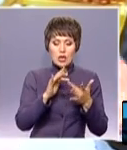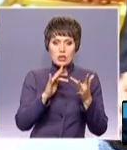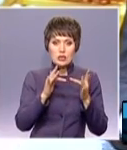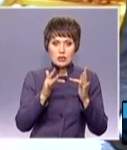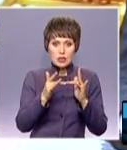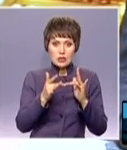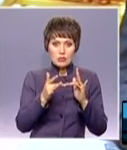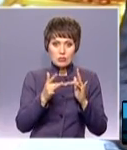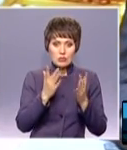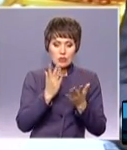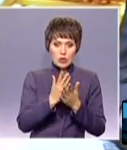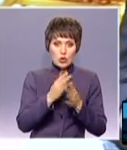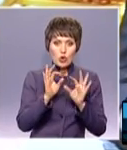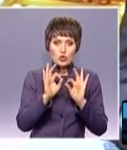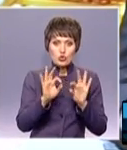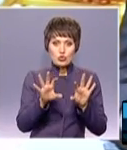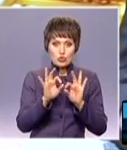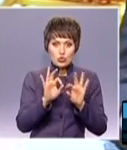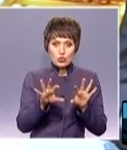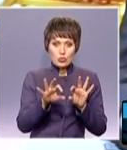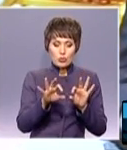бар, түсіндіріп